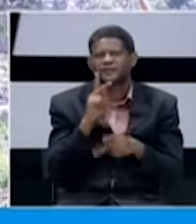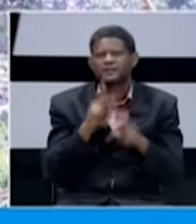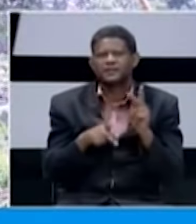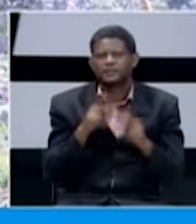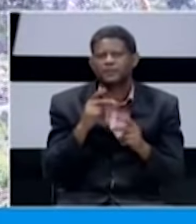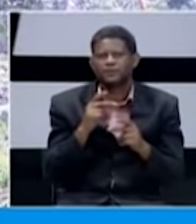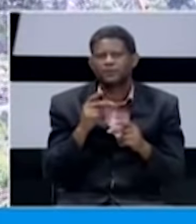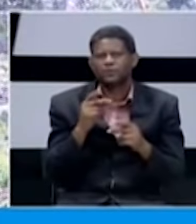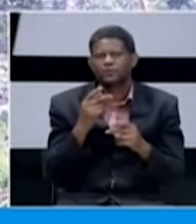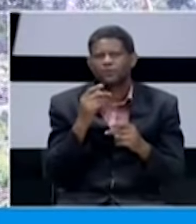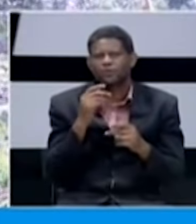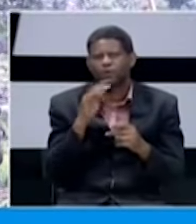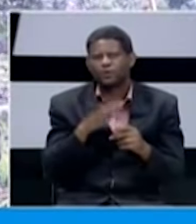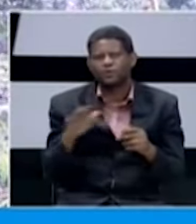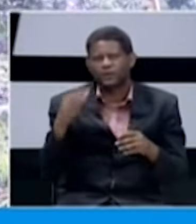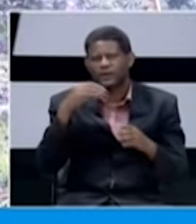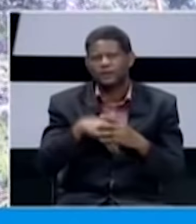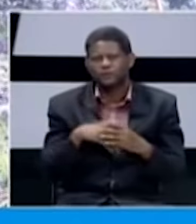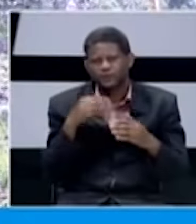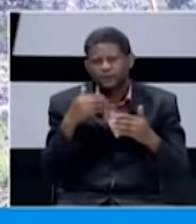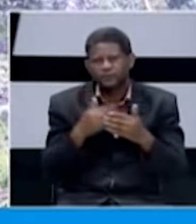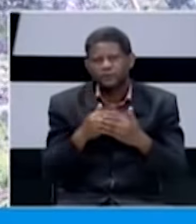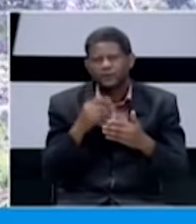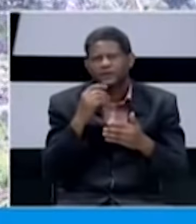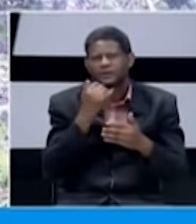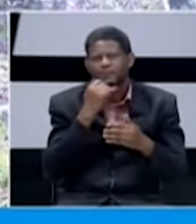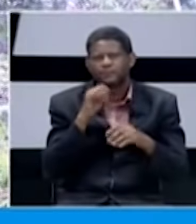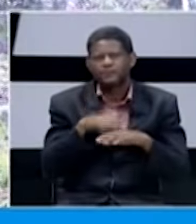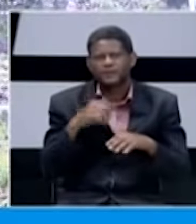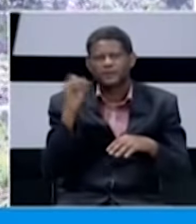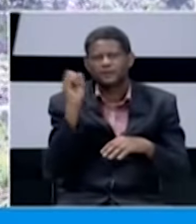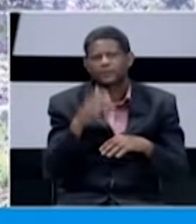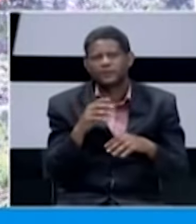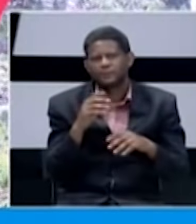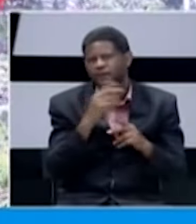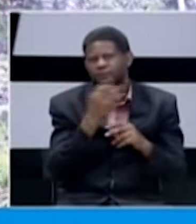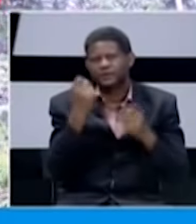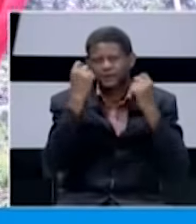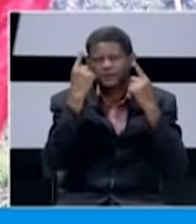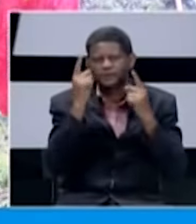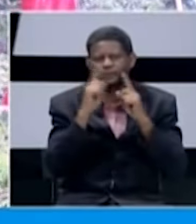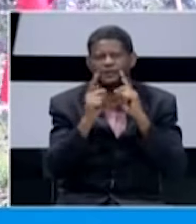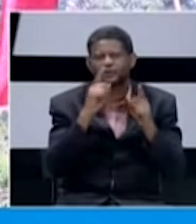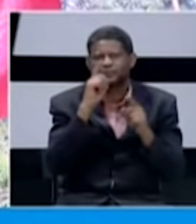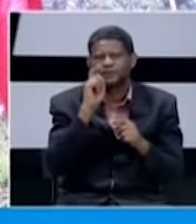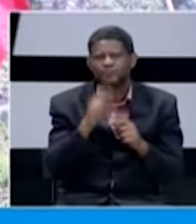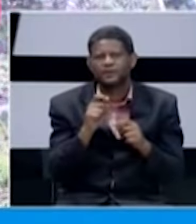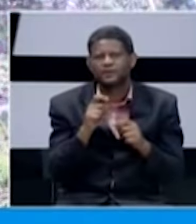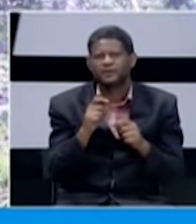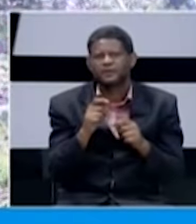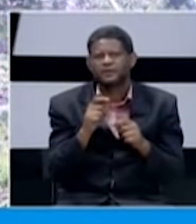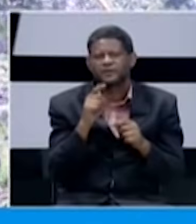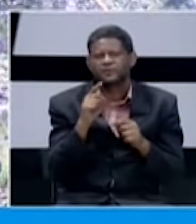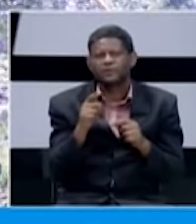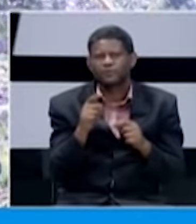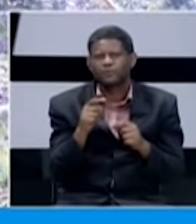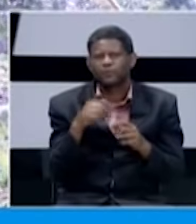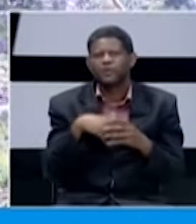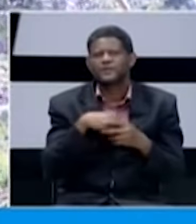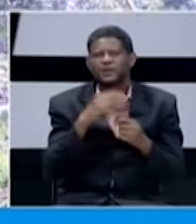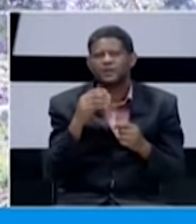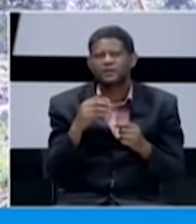هتطقو نخي دبريو بدنا بي أوير جيرو كنا قرن كل خيال اللوا ناتم توكوستو بعلم كم شو مفنا